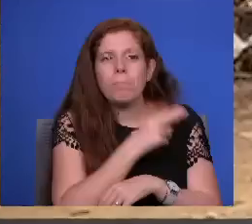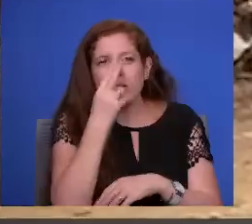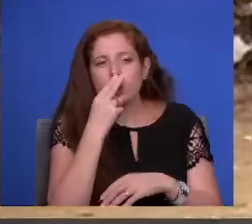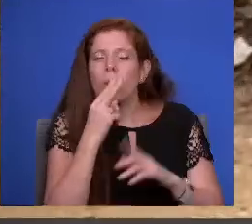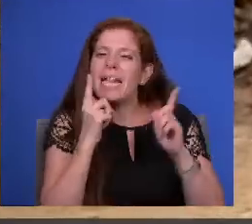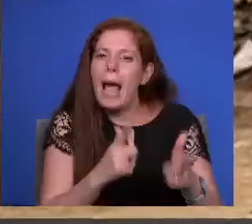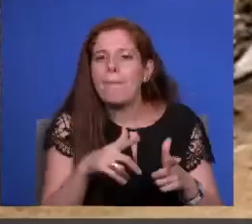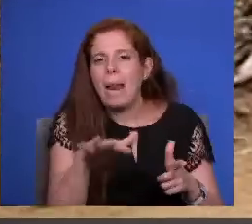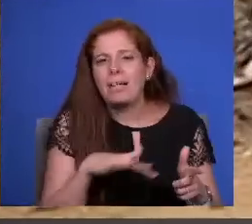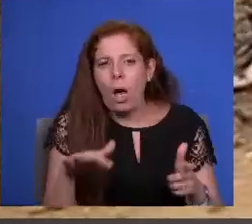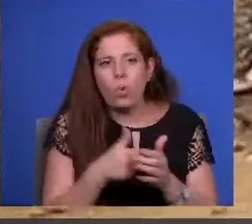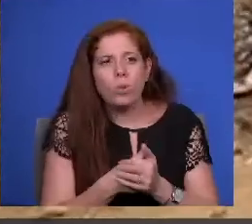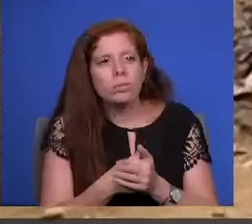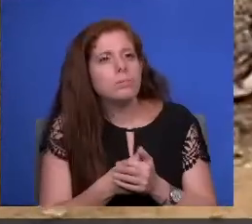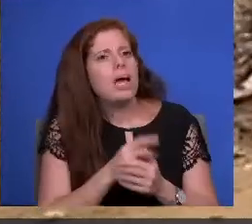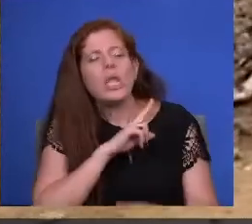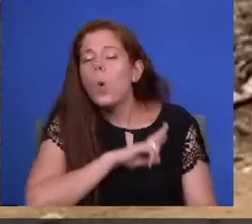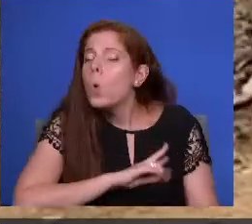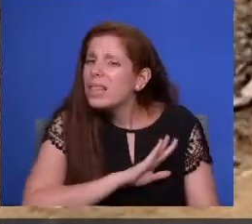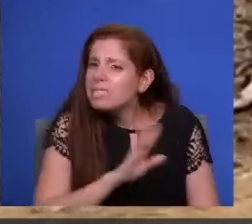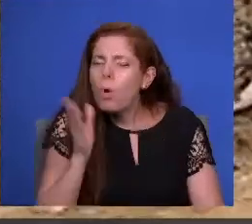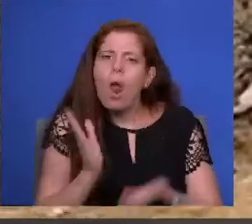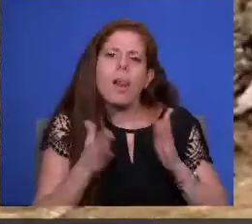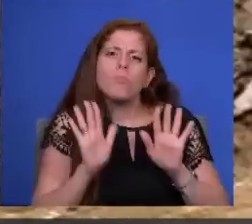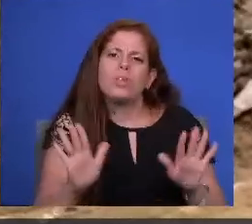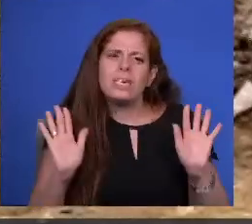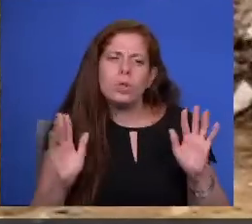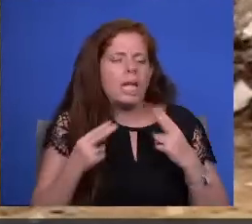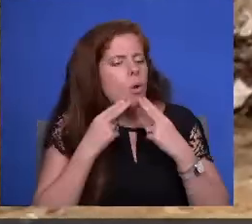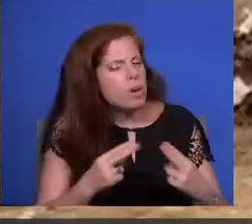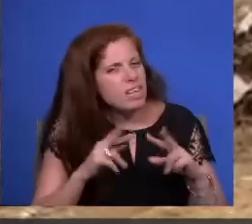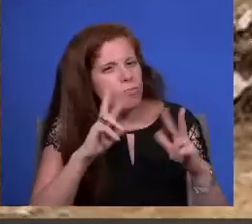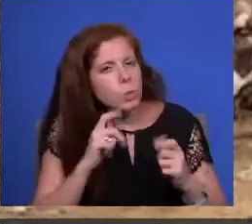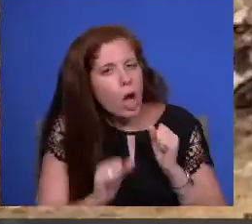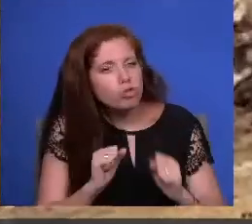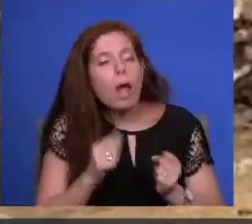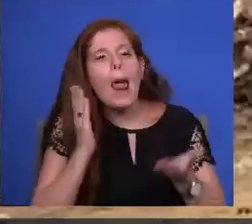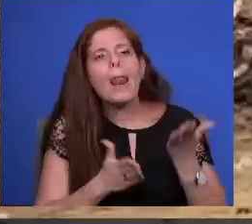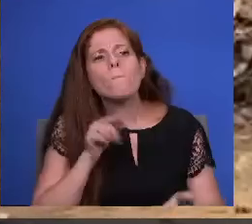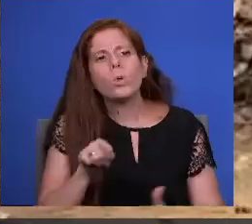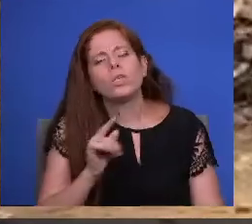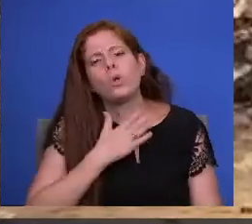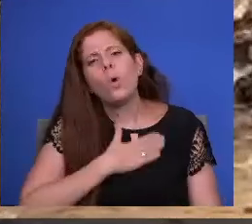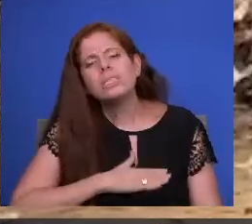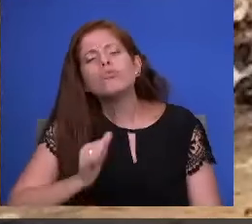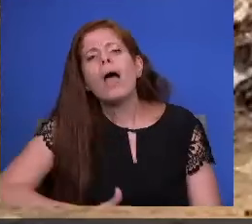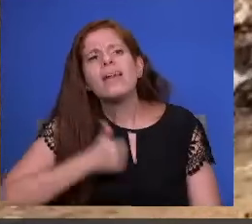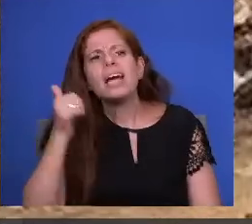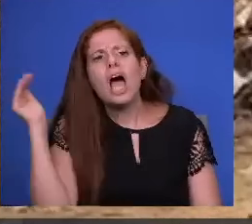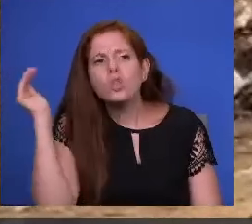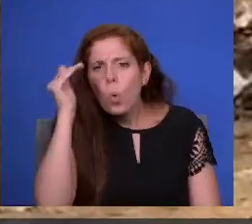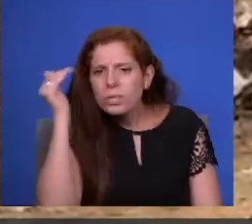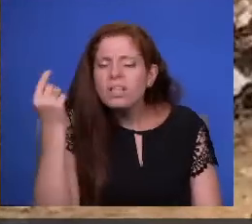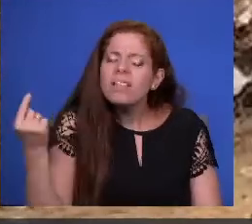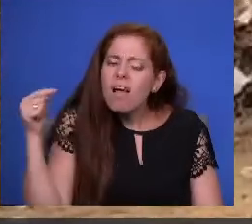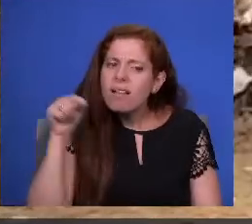הקרקעות. אנחנו לא נסבול אלימות מהסוג הזה. אנחנו נגיב ביד קשה לאלימות הזאת. אנחנו רוצים שההנהגה הדרוזית תגיע